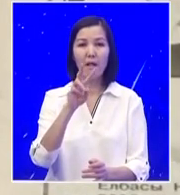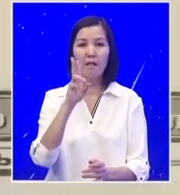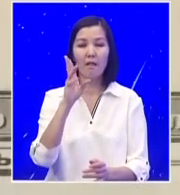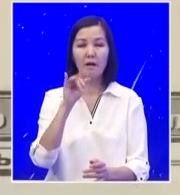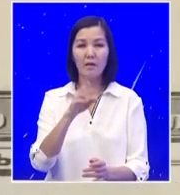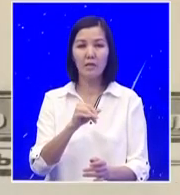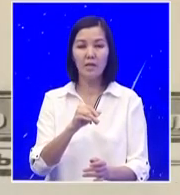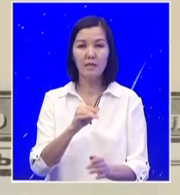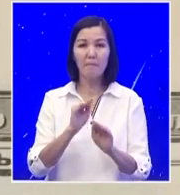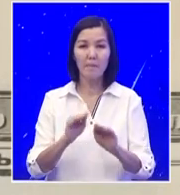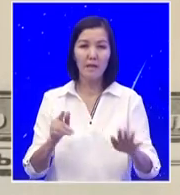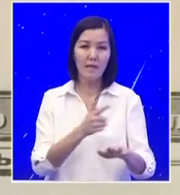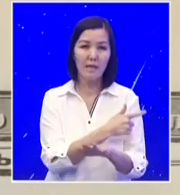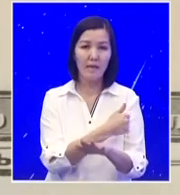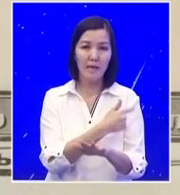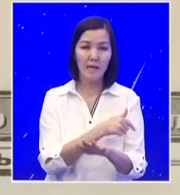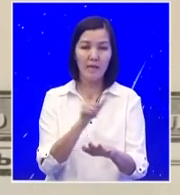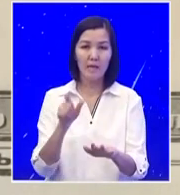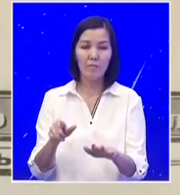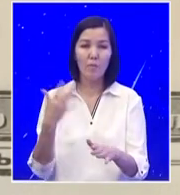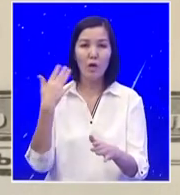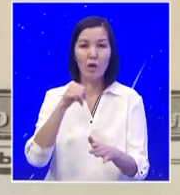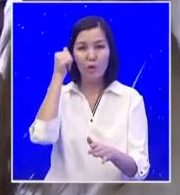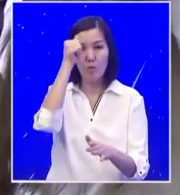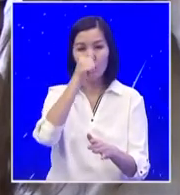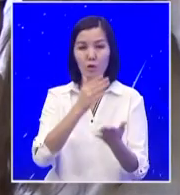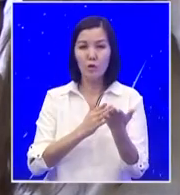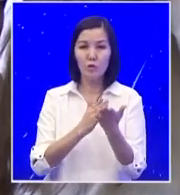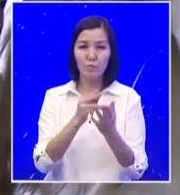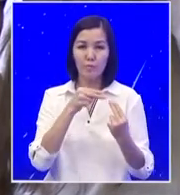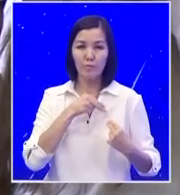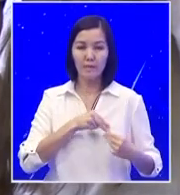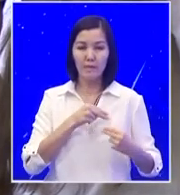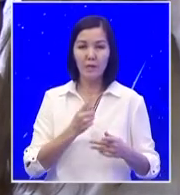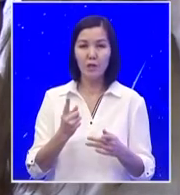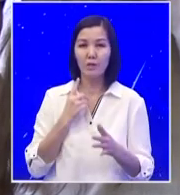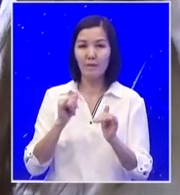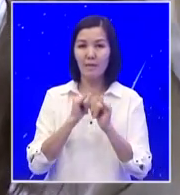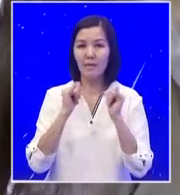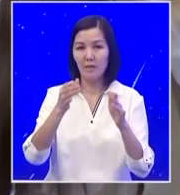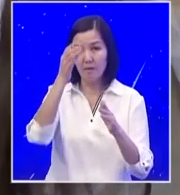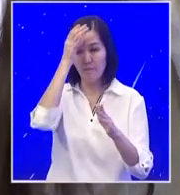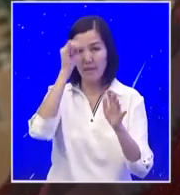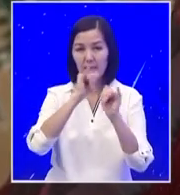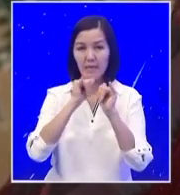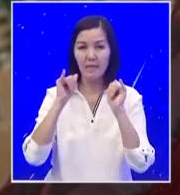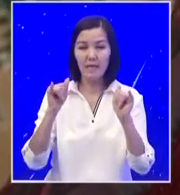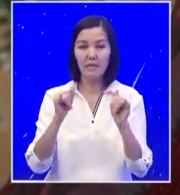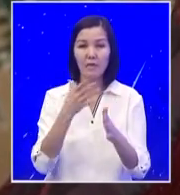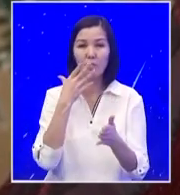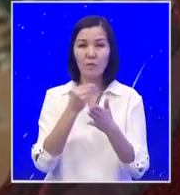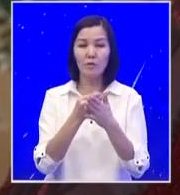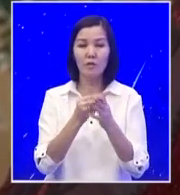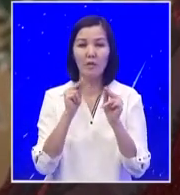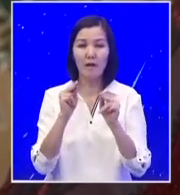балалар дәрігері болып, 50 жылдан аса уақыт жемісті қызмет етті. Тәжірибесін шыңдады, біліктілігін арттырды. Басысы өз ісін